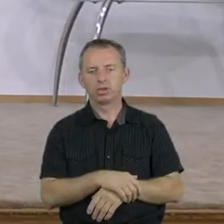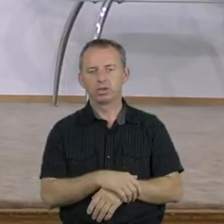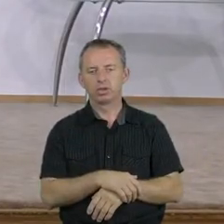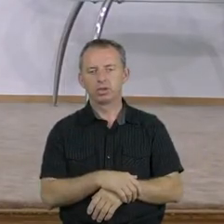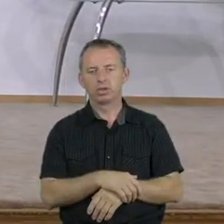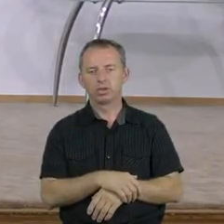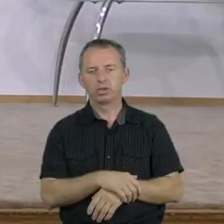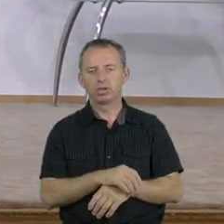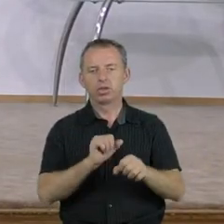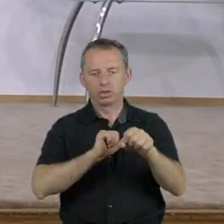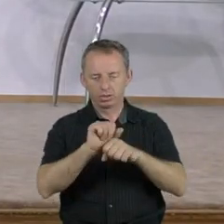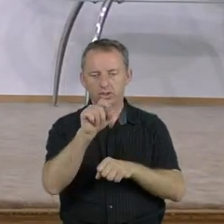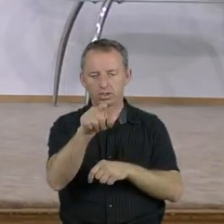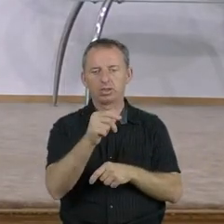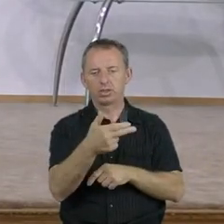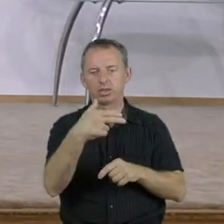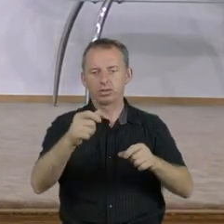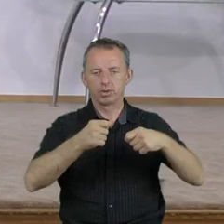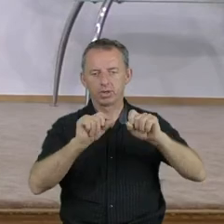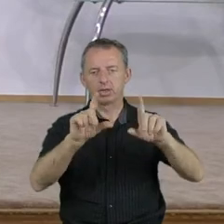Tak, jest taka informacja.